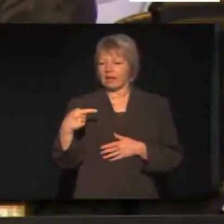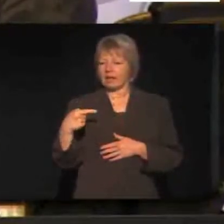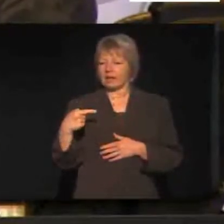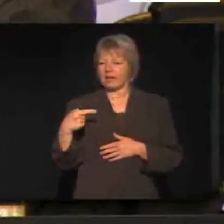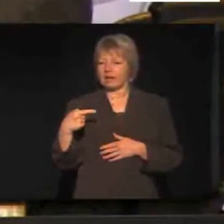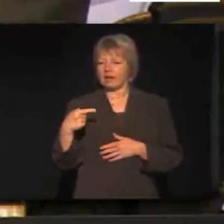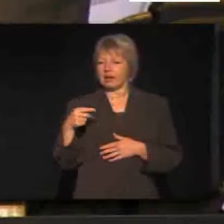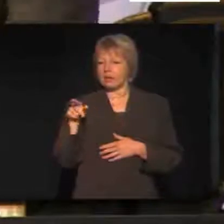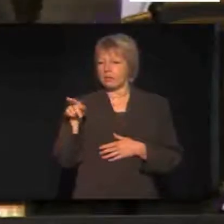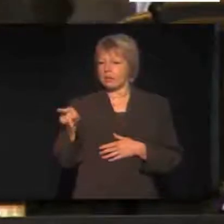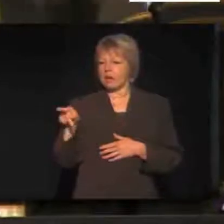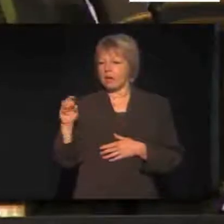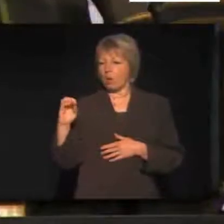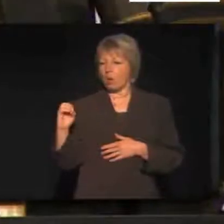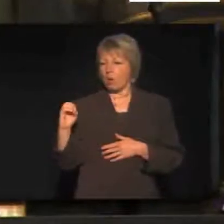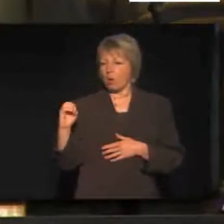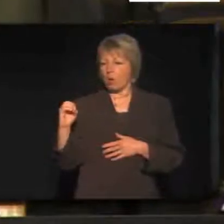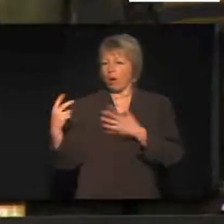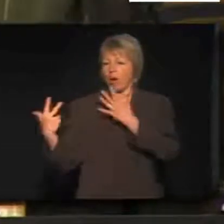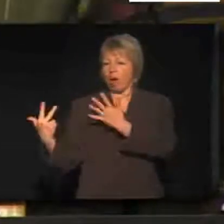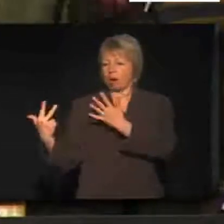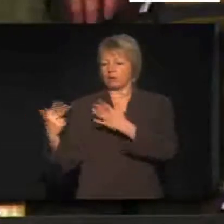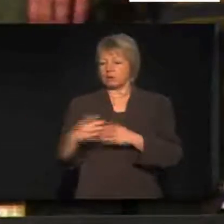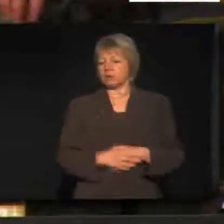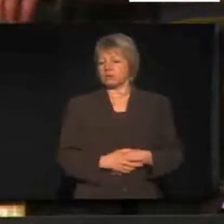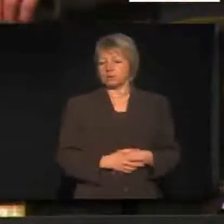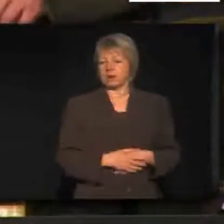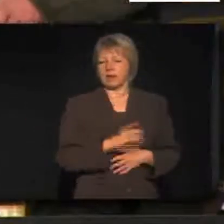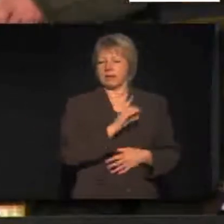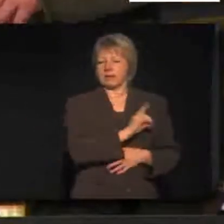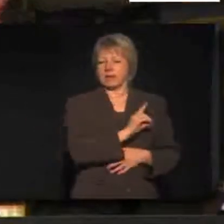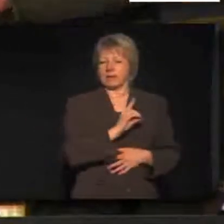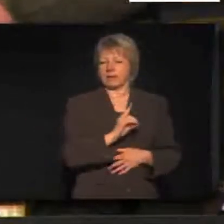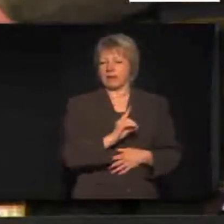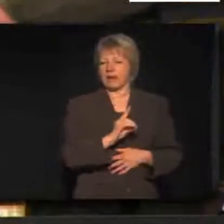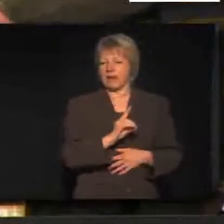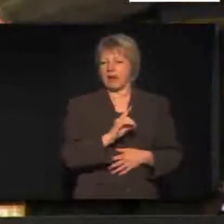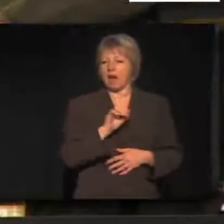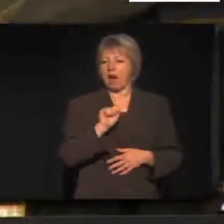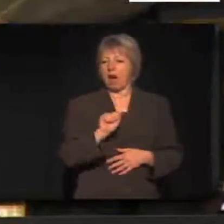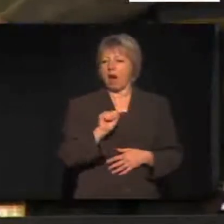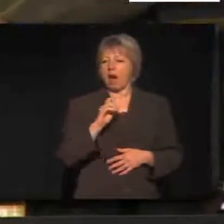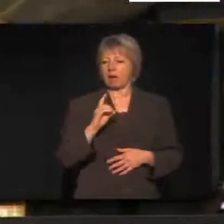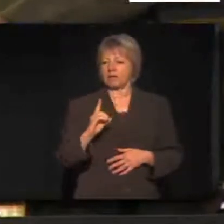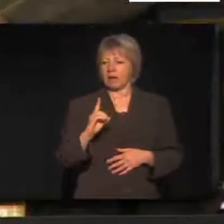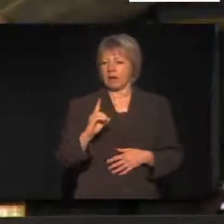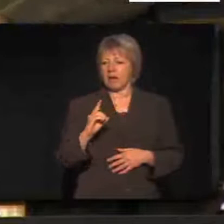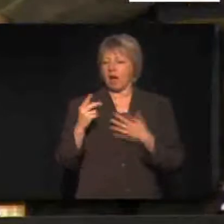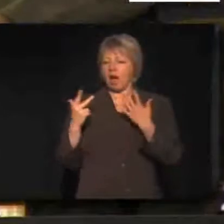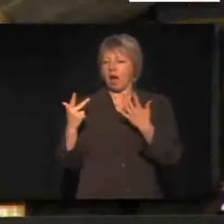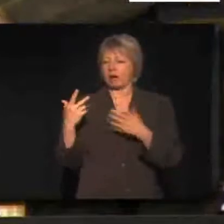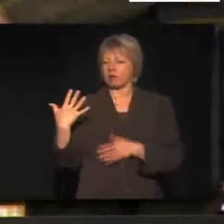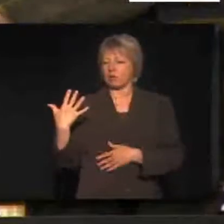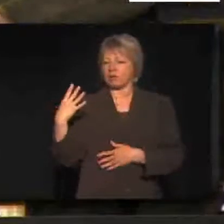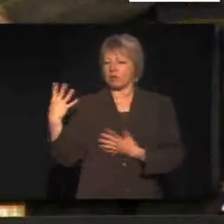Peter Otto 8 Dora Dora Anton Dora 859